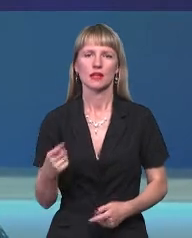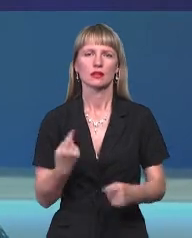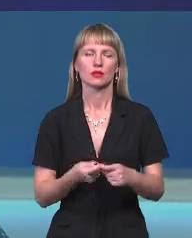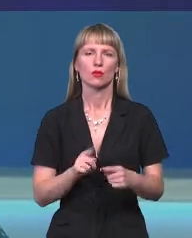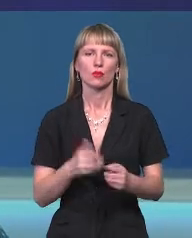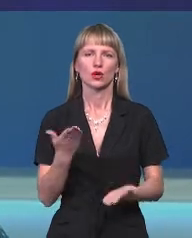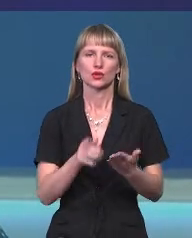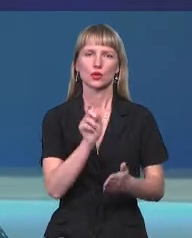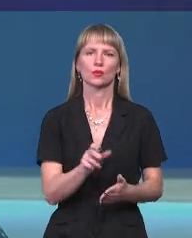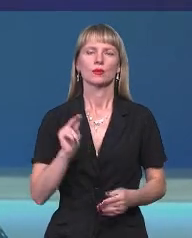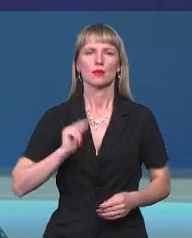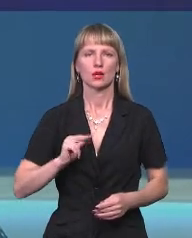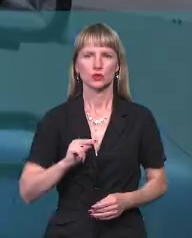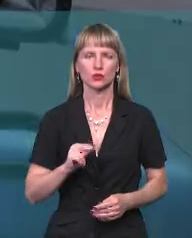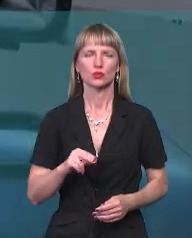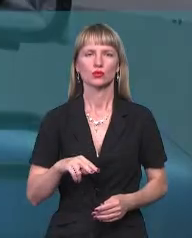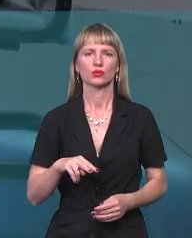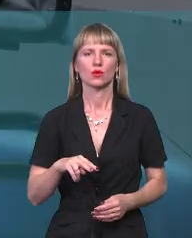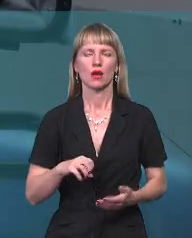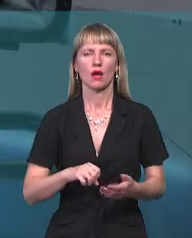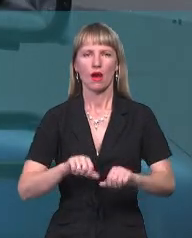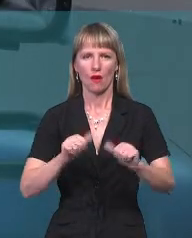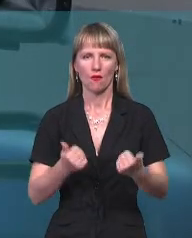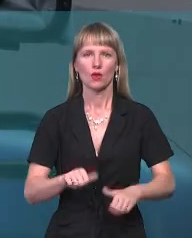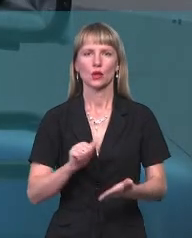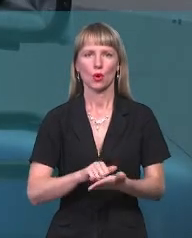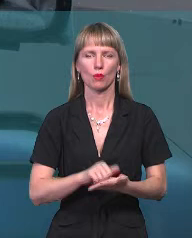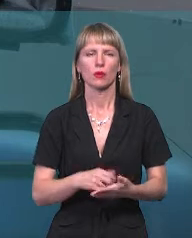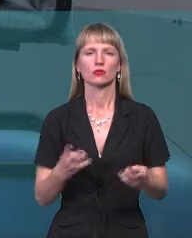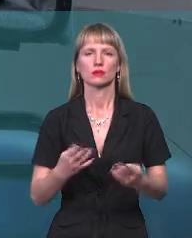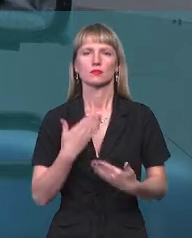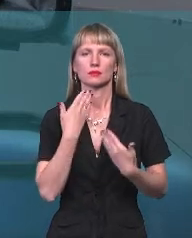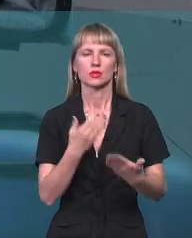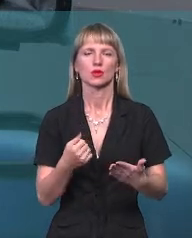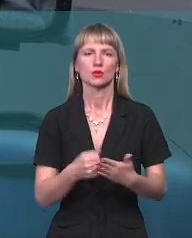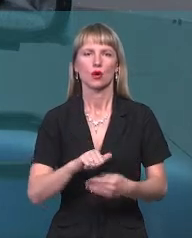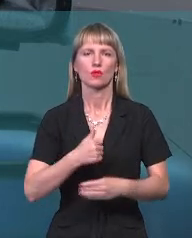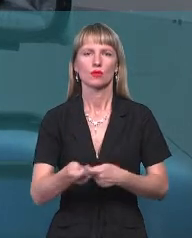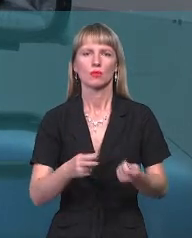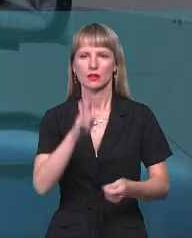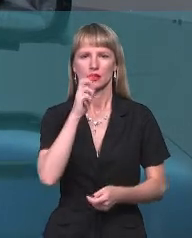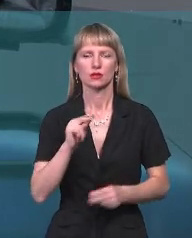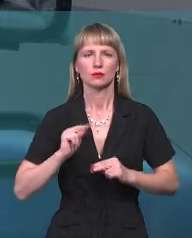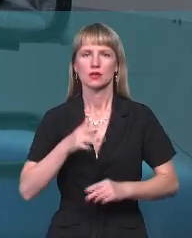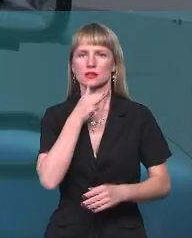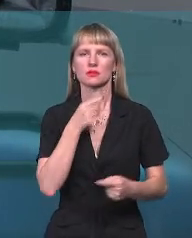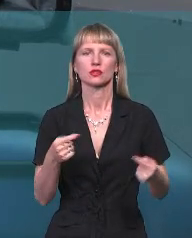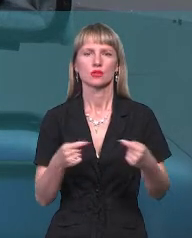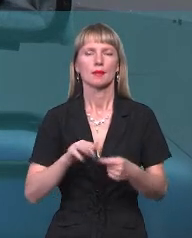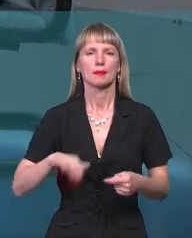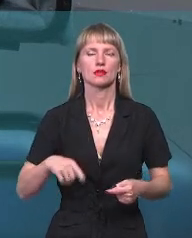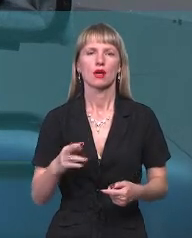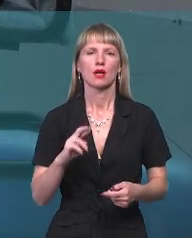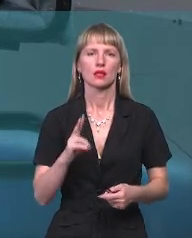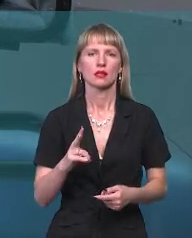Тому, якщо люди працюють легально, треба звертатися до Головного управління Держпраці своєчасно, після